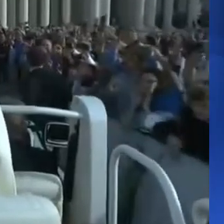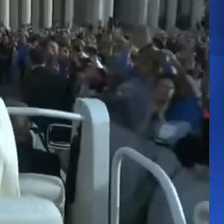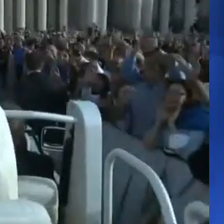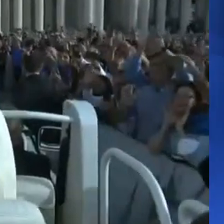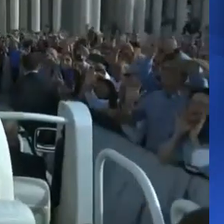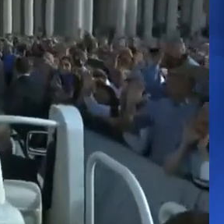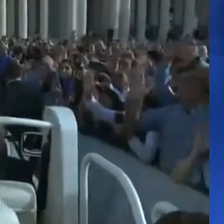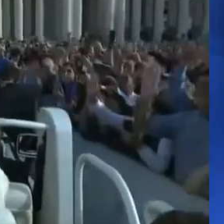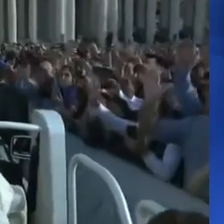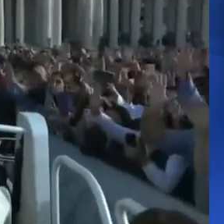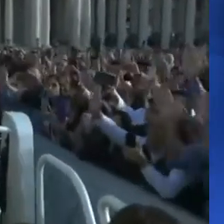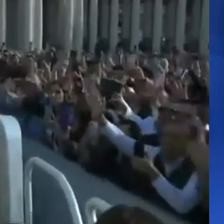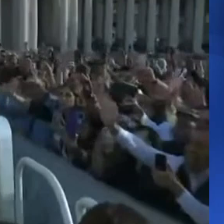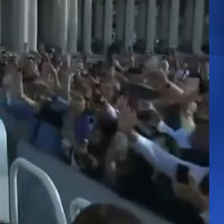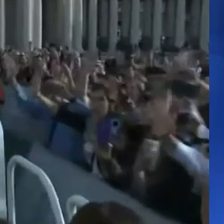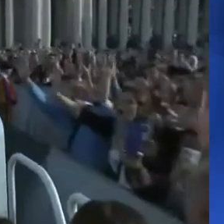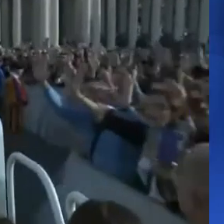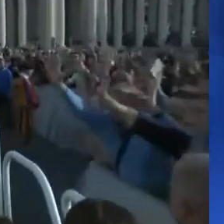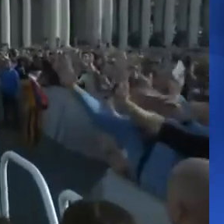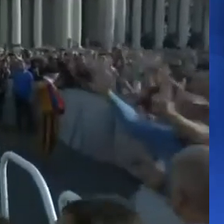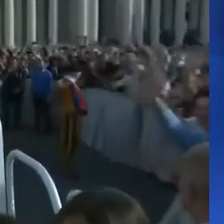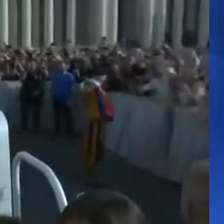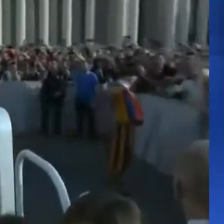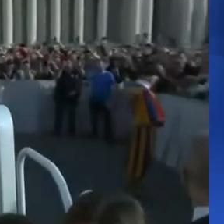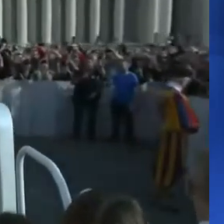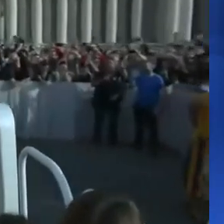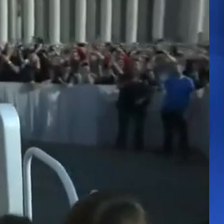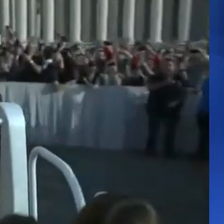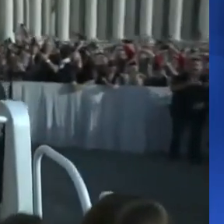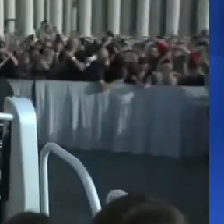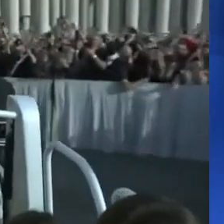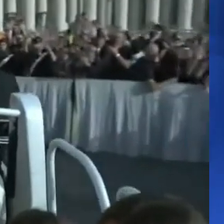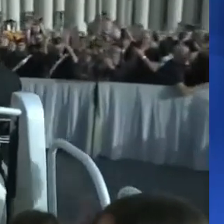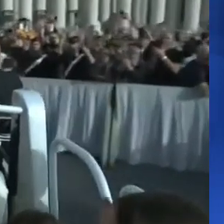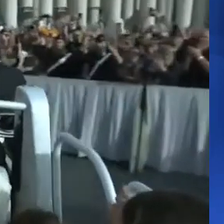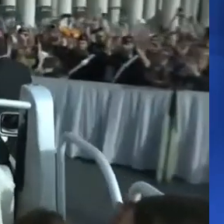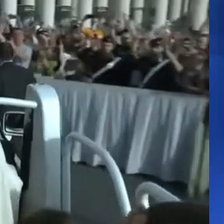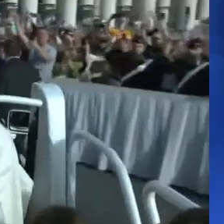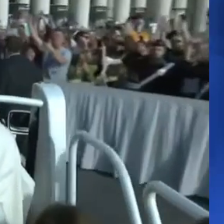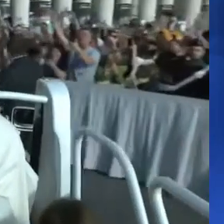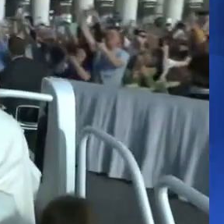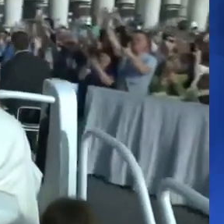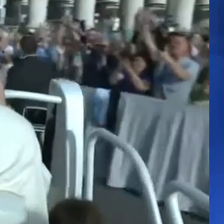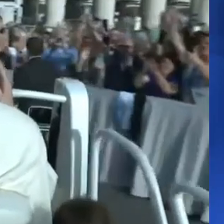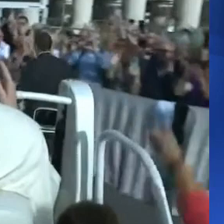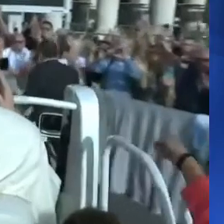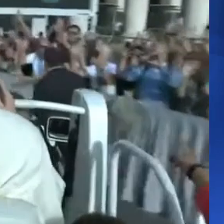z zespołem Downa ze Stowarzyszenia Niepełnosprawnych z Wołowa i Wrocławia wraz z